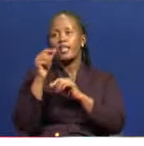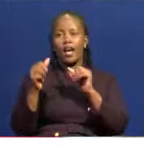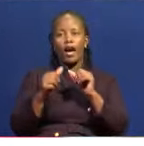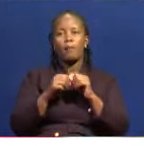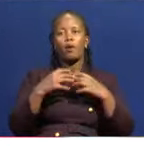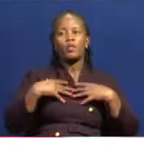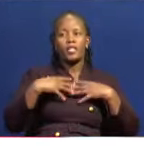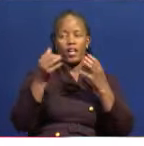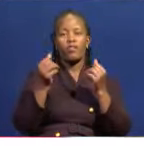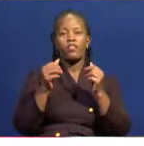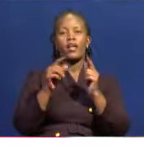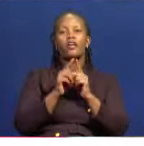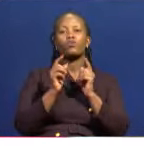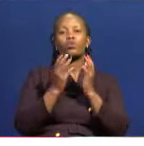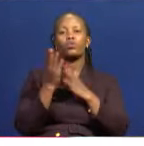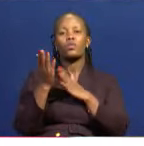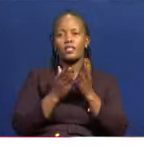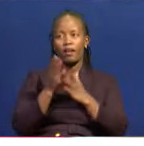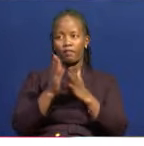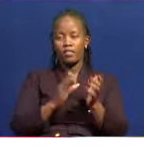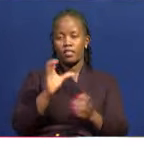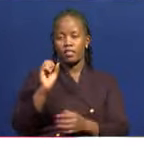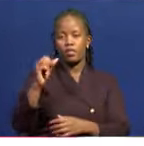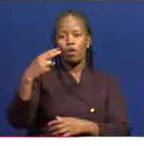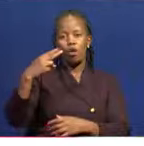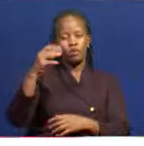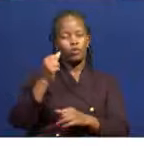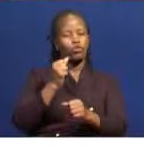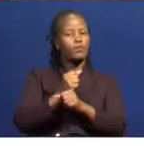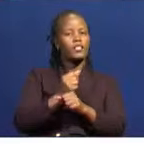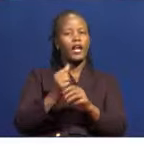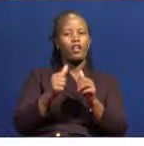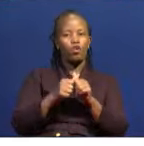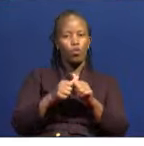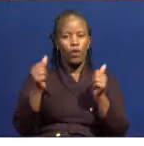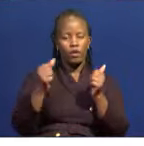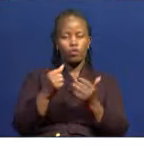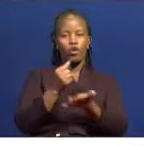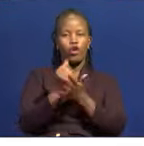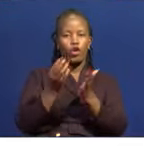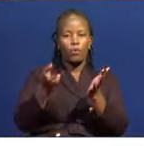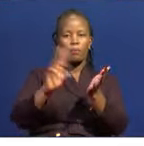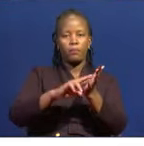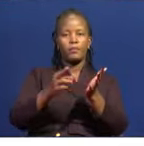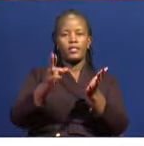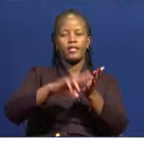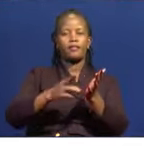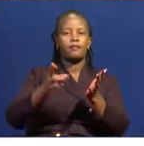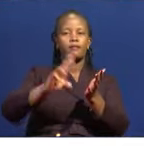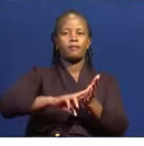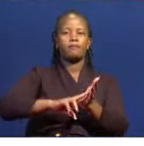na wahudumu wa afya ya jamii yataendelezwa sambamba ili kupiga jeki shughuli ya usajili. Kamchemenza, Darubini.